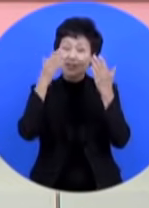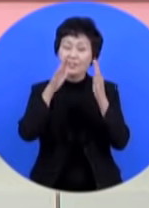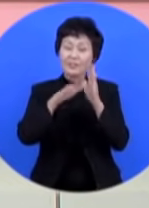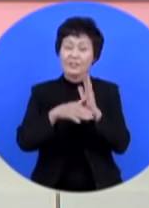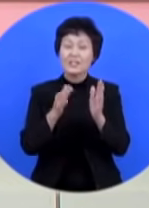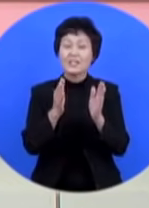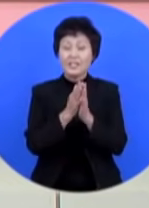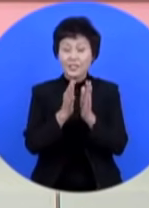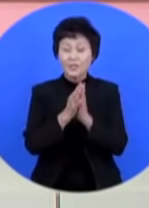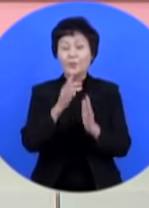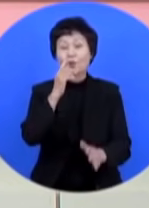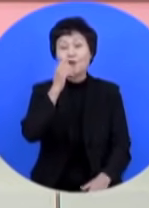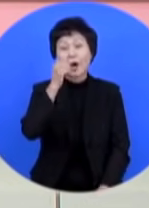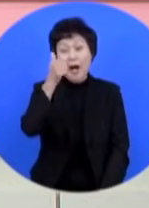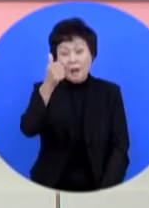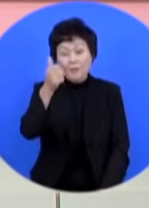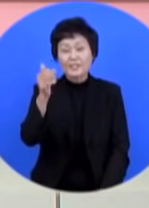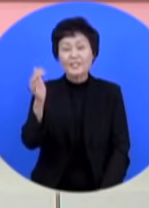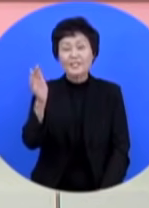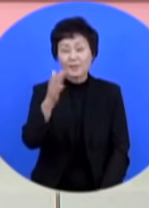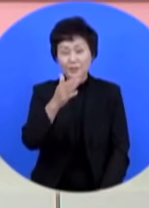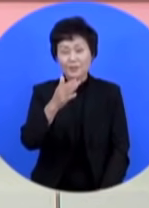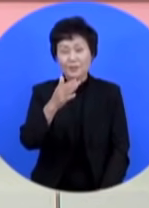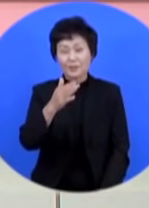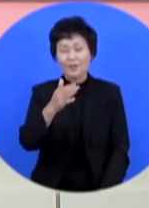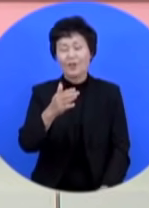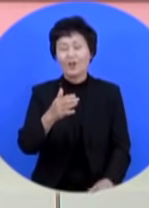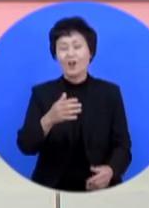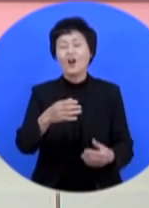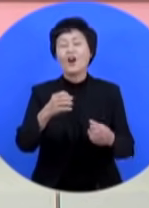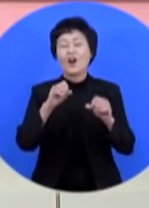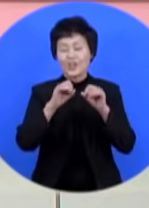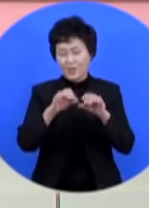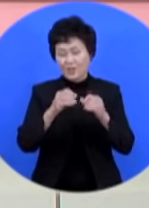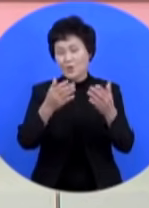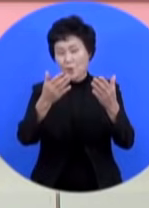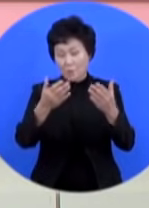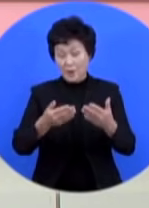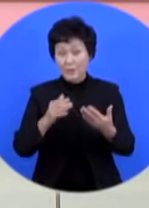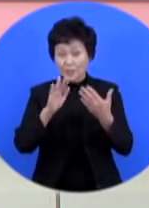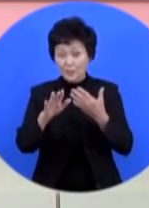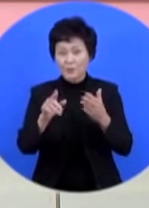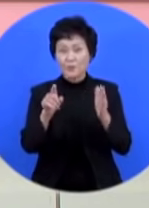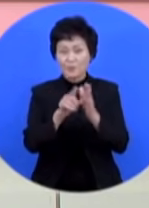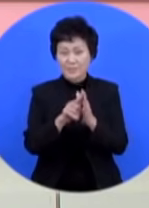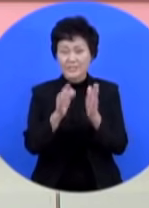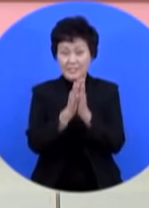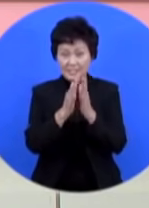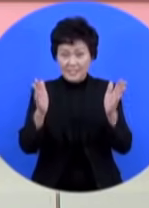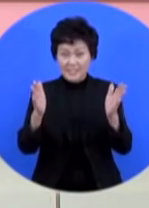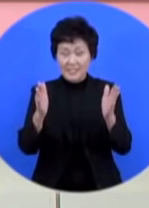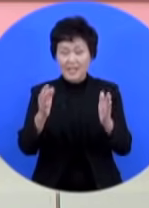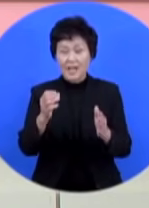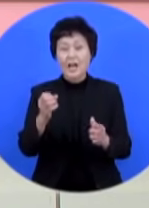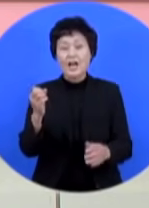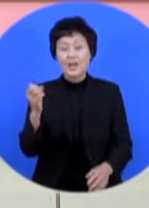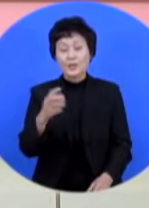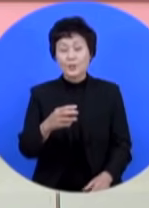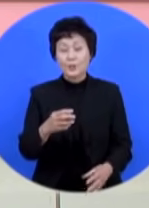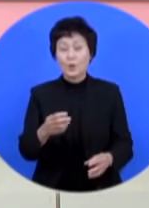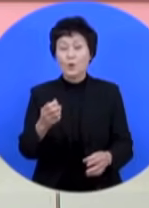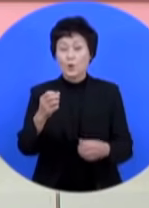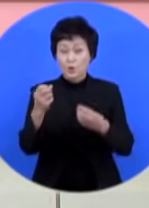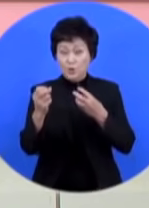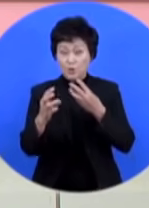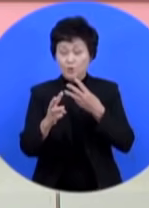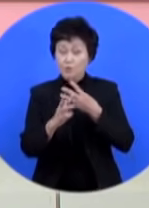아버지 장로님께 전도를 받아서 신앙생활을 시작했습니다. 그러다가 중학교 3학년에서 고등학교 1학년으로 지나가는 그해